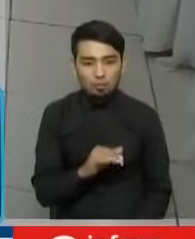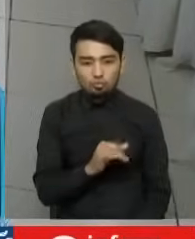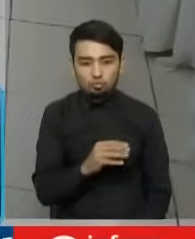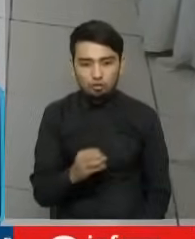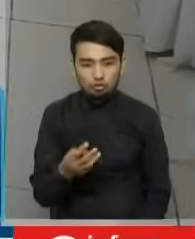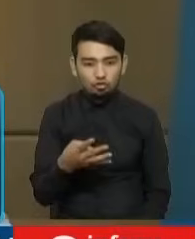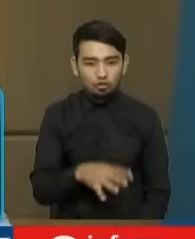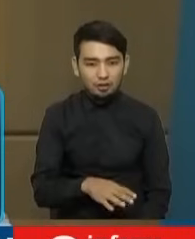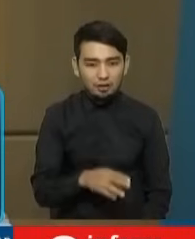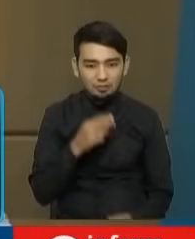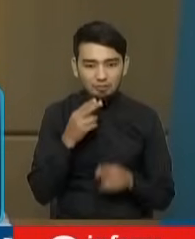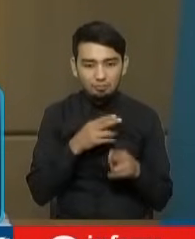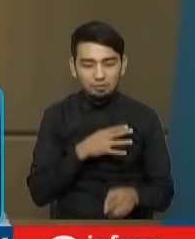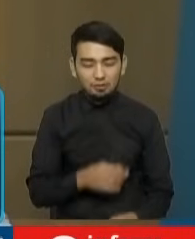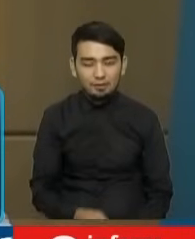4 обращения.